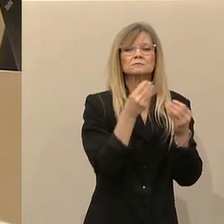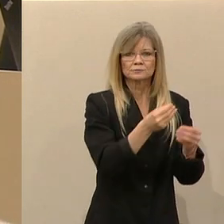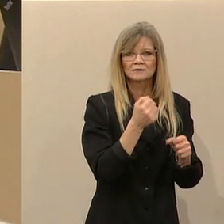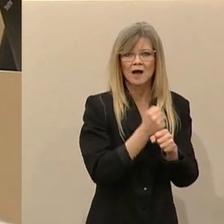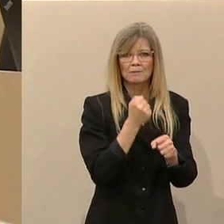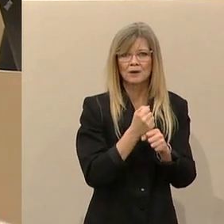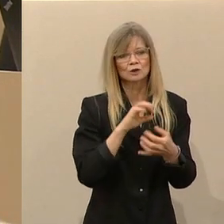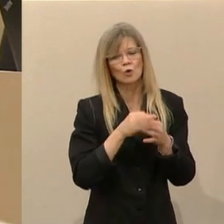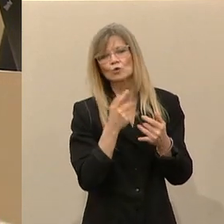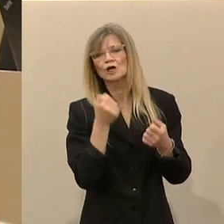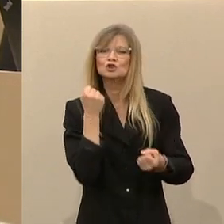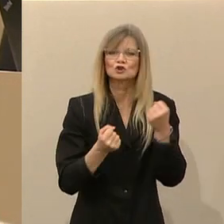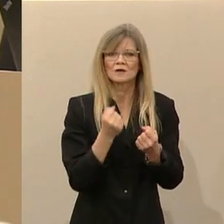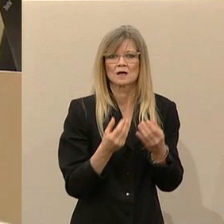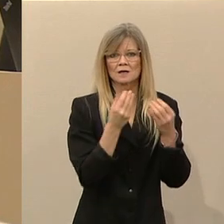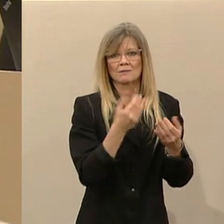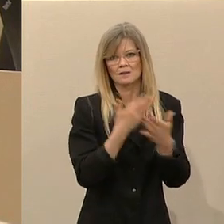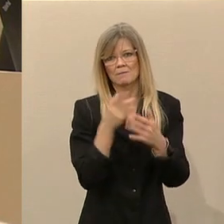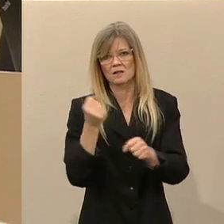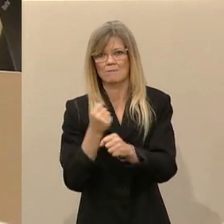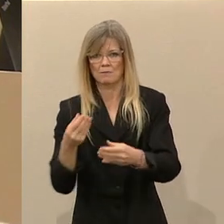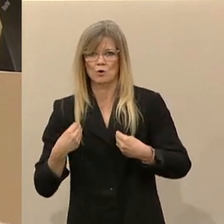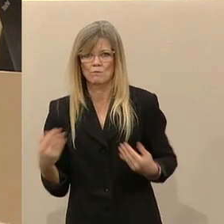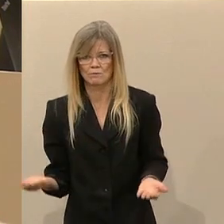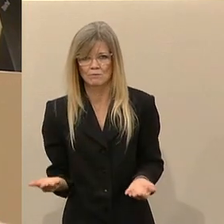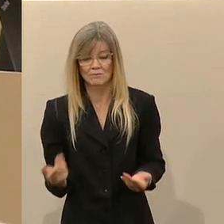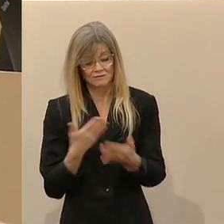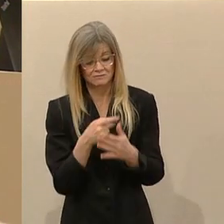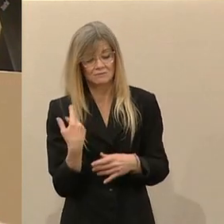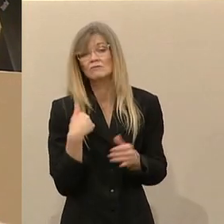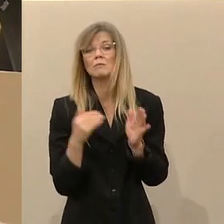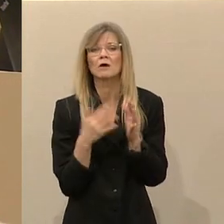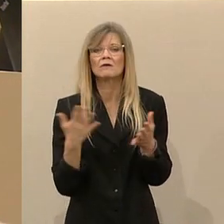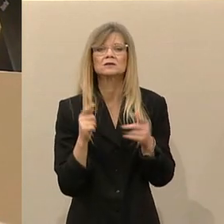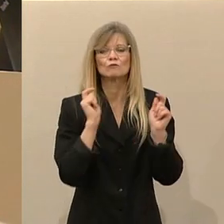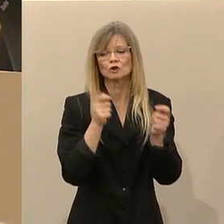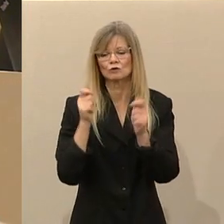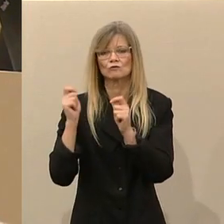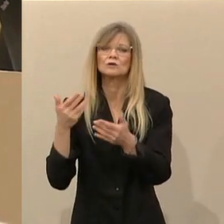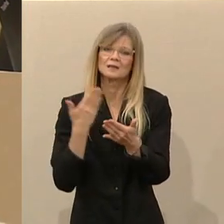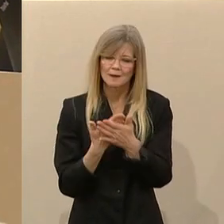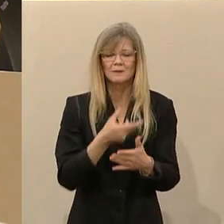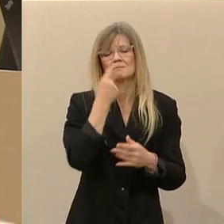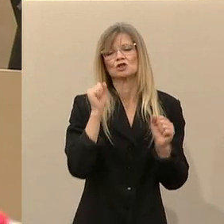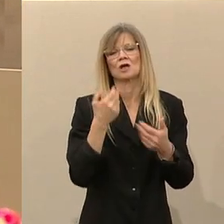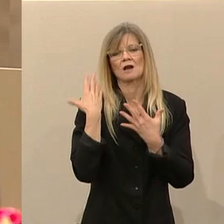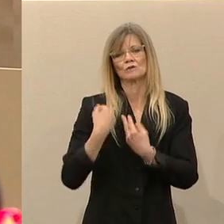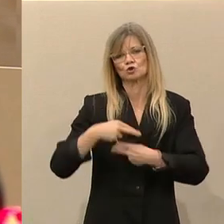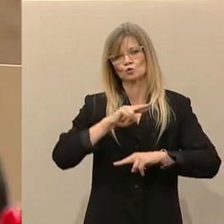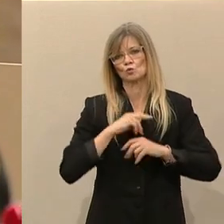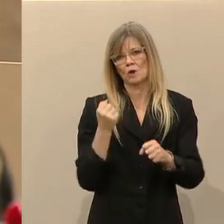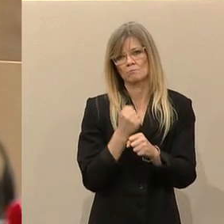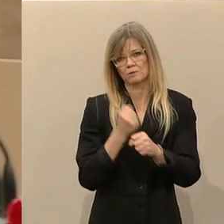wir praxisorientierte Vorschläge und Menschen, die wir in Beschäftigung bringen können. Danke. Applaus